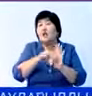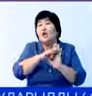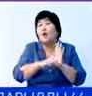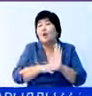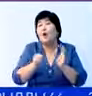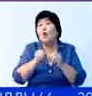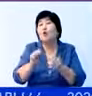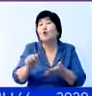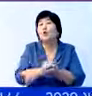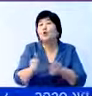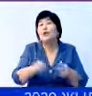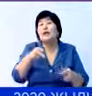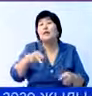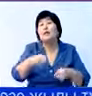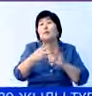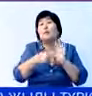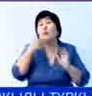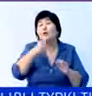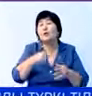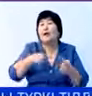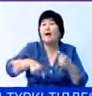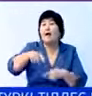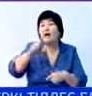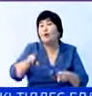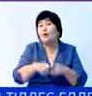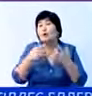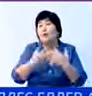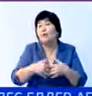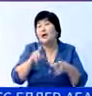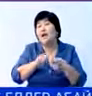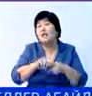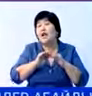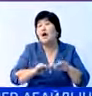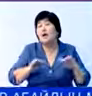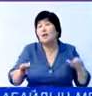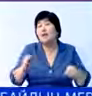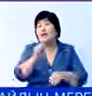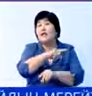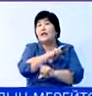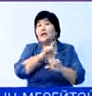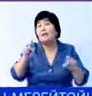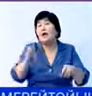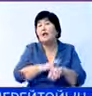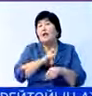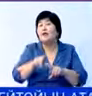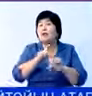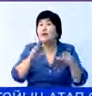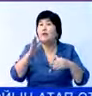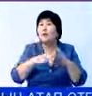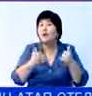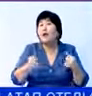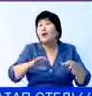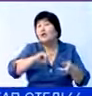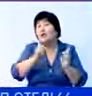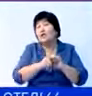10 құжат әзірледі. 2018 жылы кәсіпкерлер осы механизм аясында балабақшалар, емханалар, дәрігерлік амбулаториялар салды.